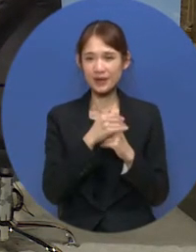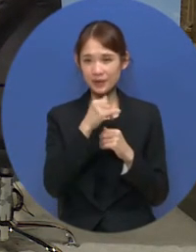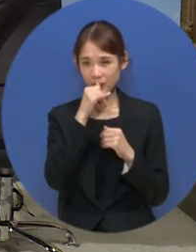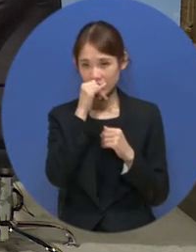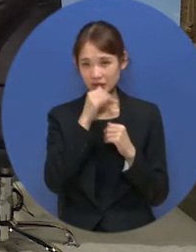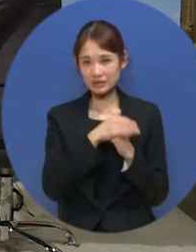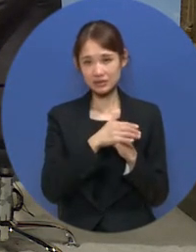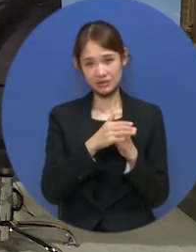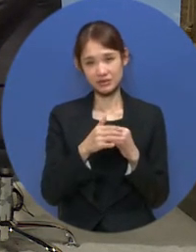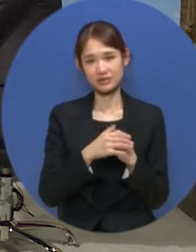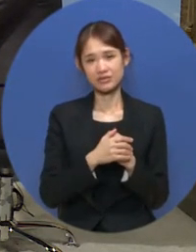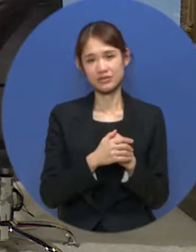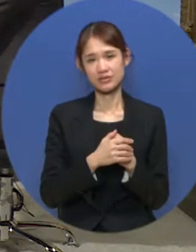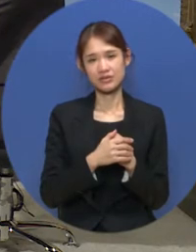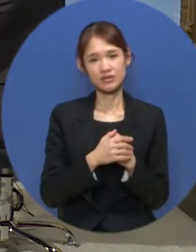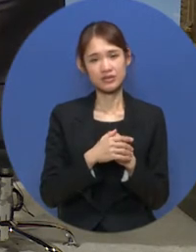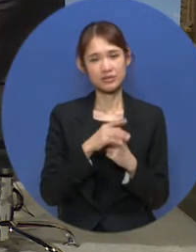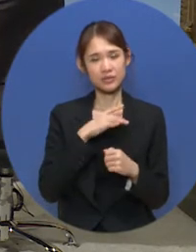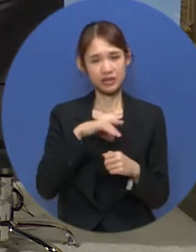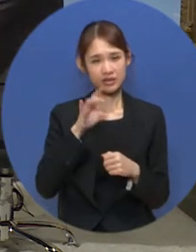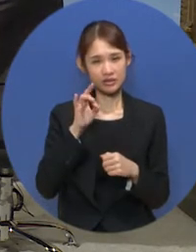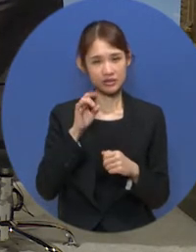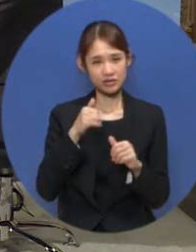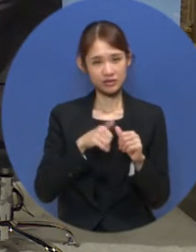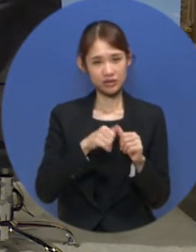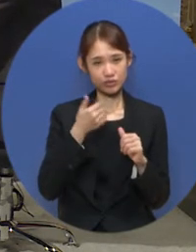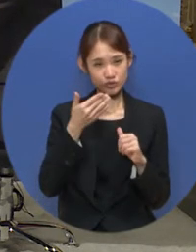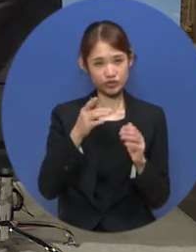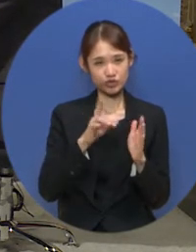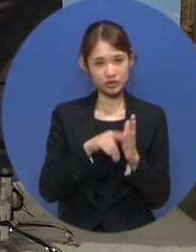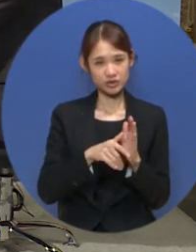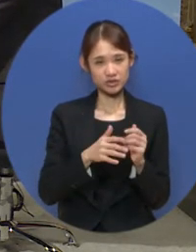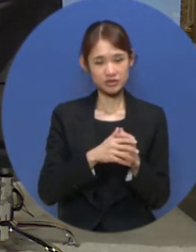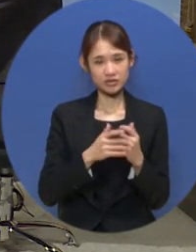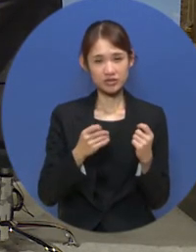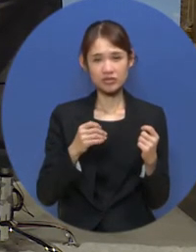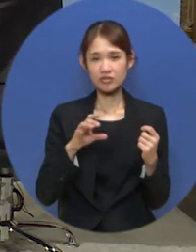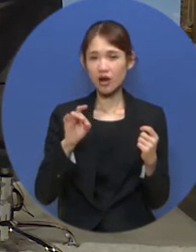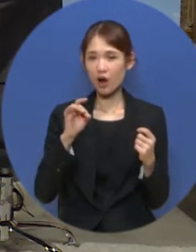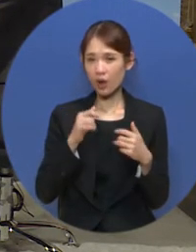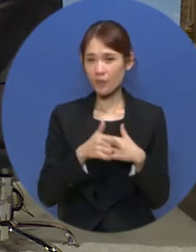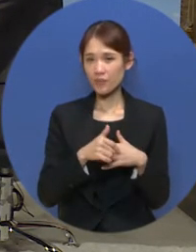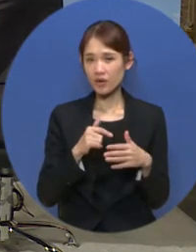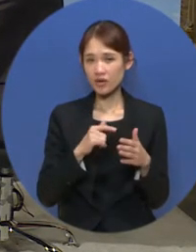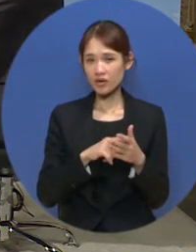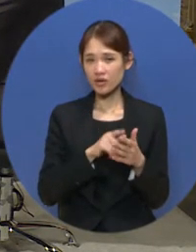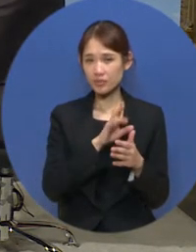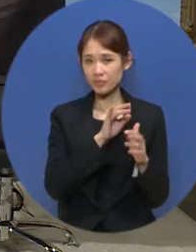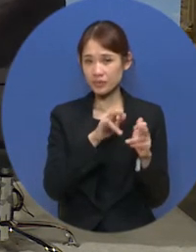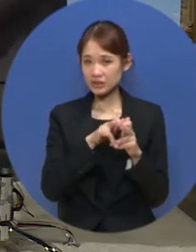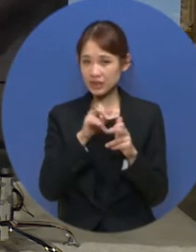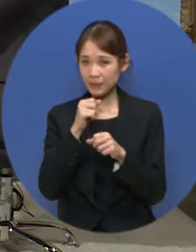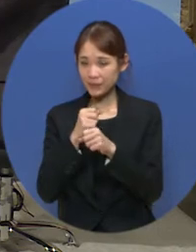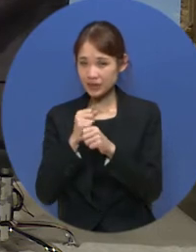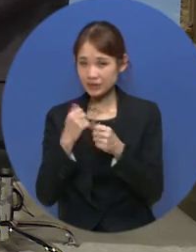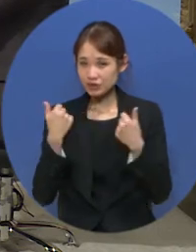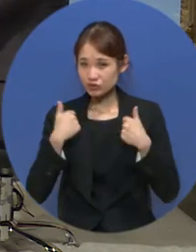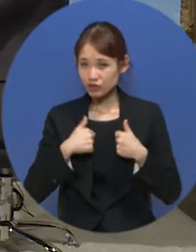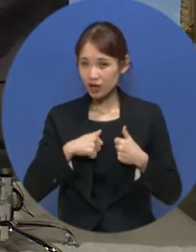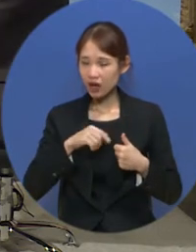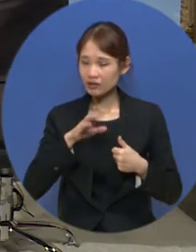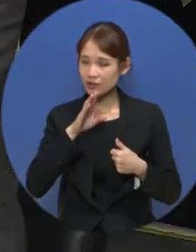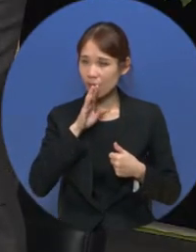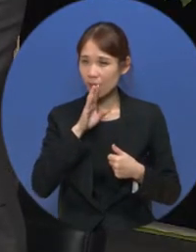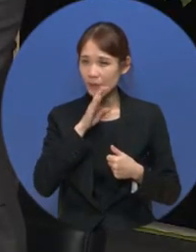네. 했었으니까요. 그래서 처음에 자문 줄 때 사실은 네. 이런 마음에서 비장애인 분이 만든